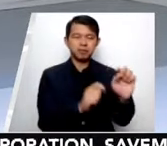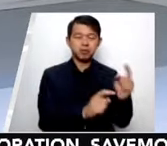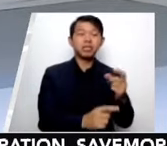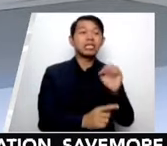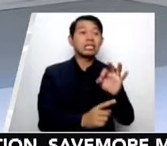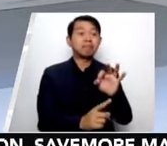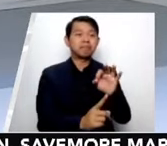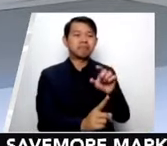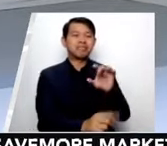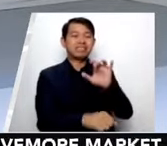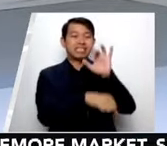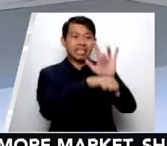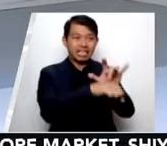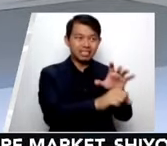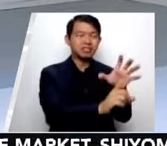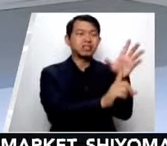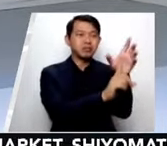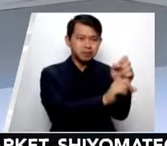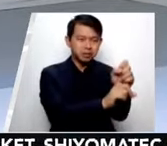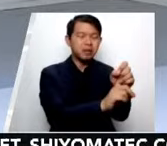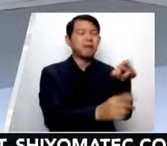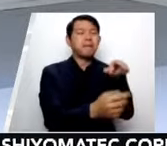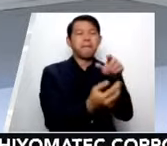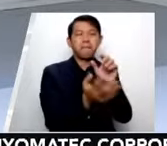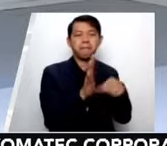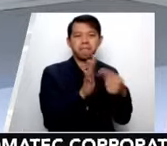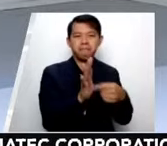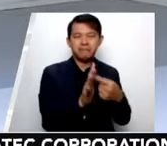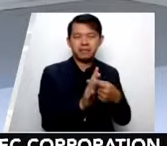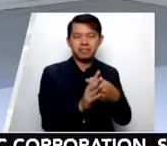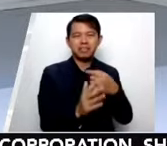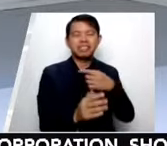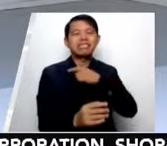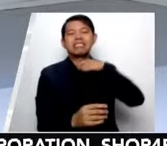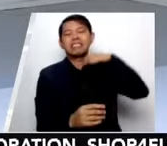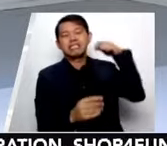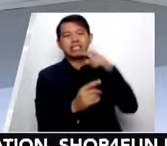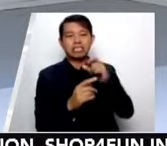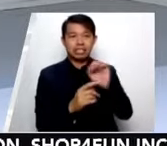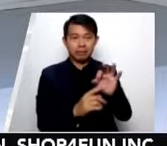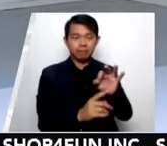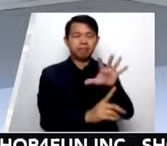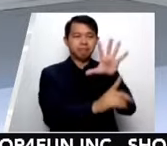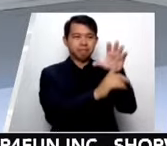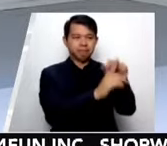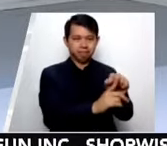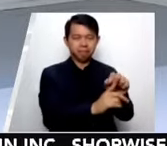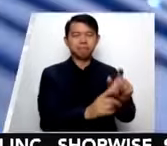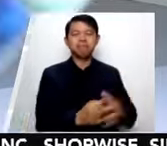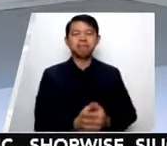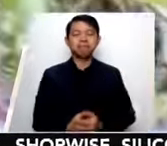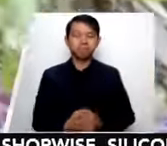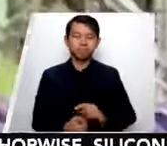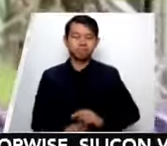nagsu-suicide kapag hinuli may report si Abby kabalyero ng gim Regional tv1